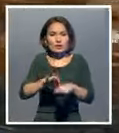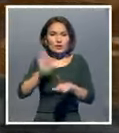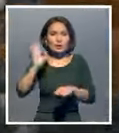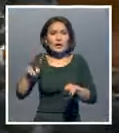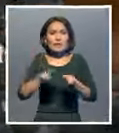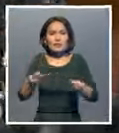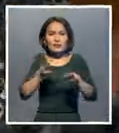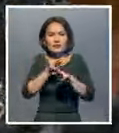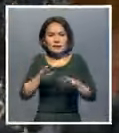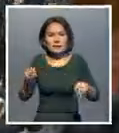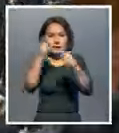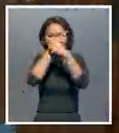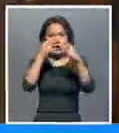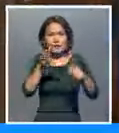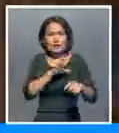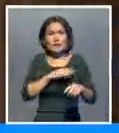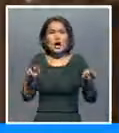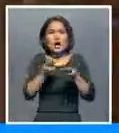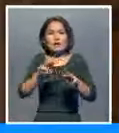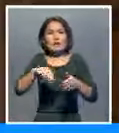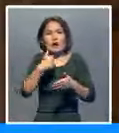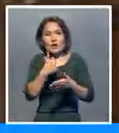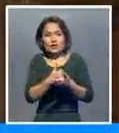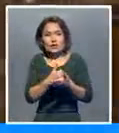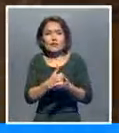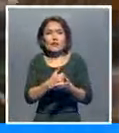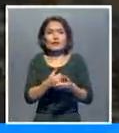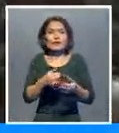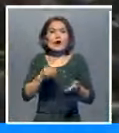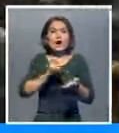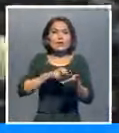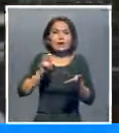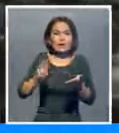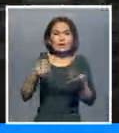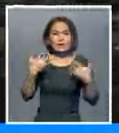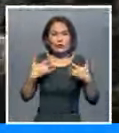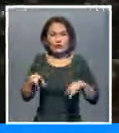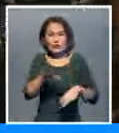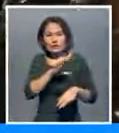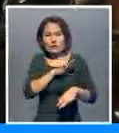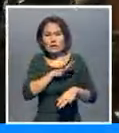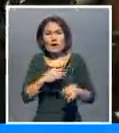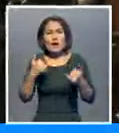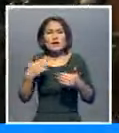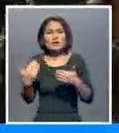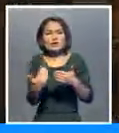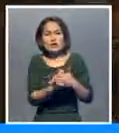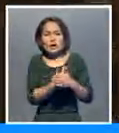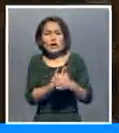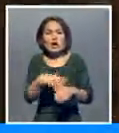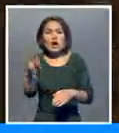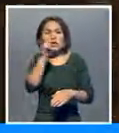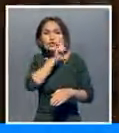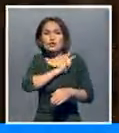премьер-министр Синдзо Абэ қабылдады. Осылайша үкімет басшысы өзінің қаржылық және экономикалық саясатын әрі қарай жүзеге асыруға жаңа